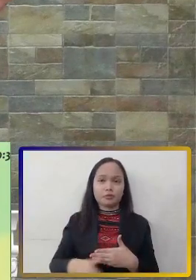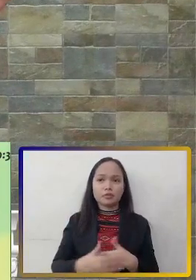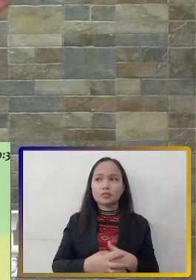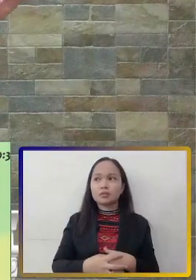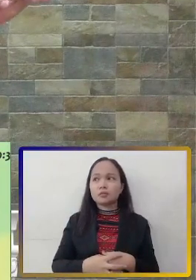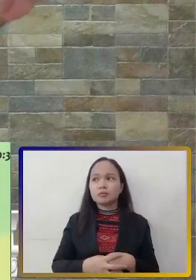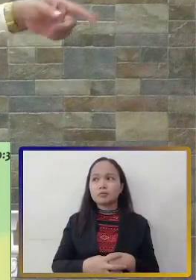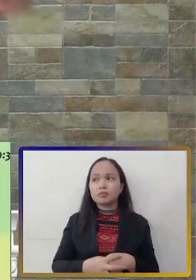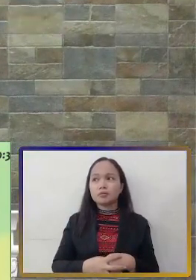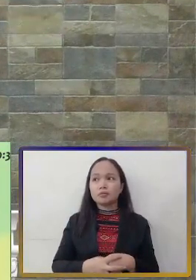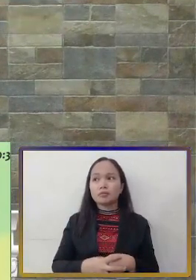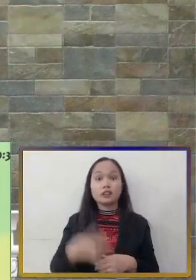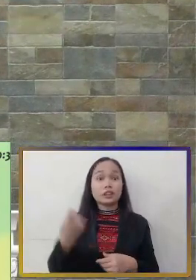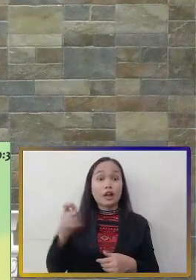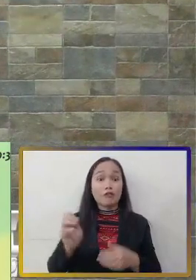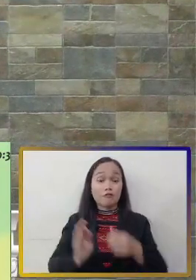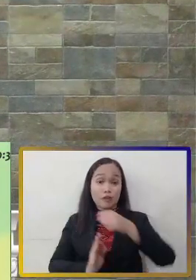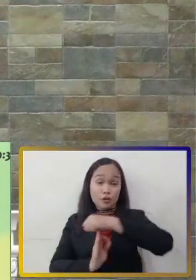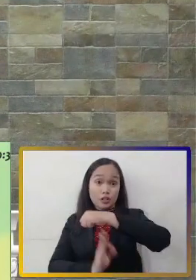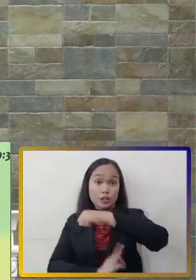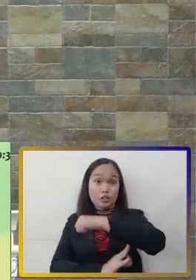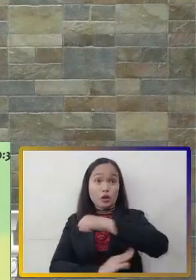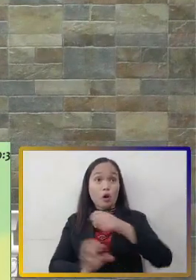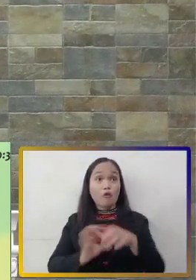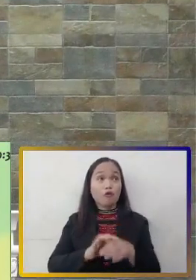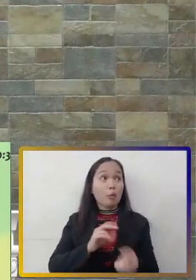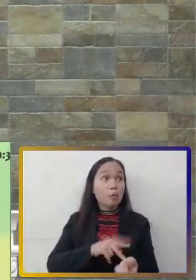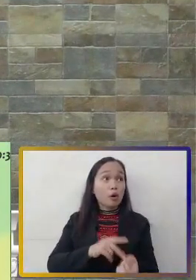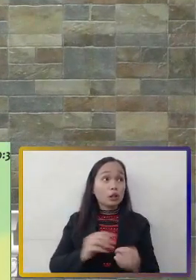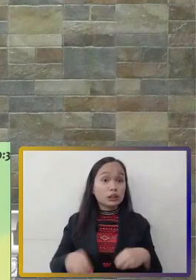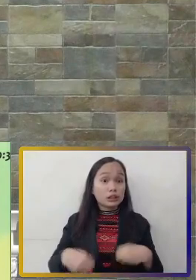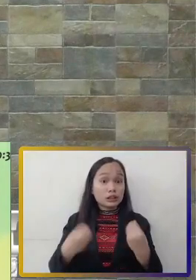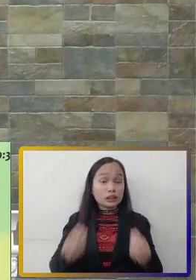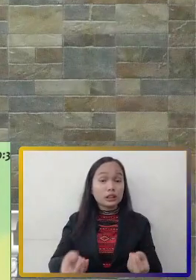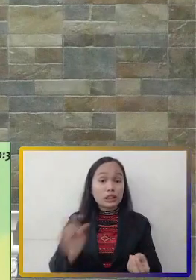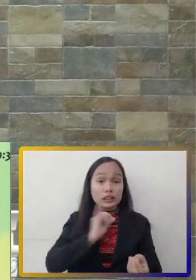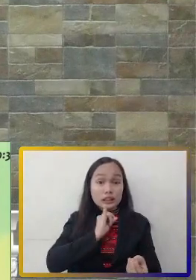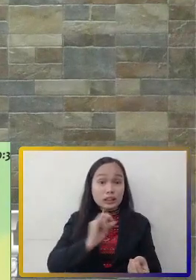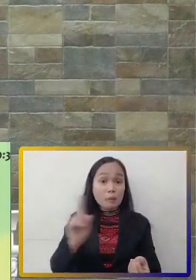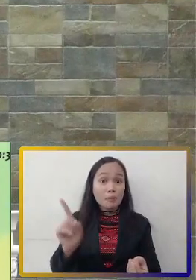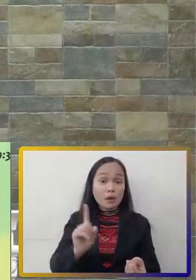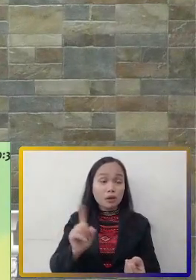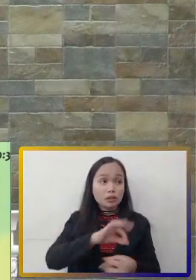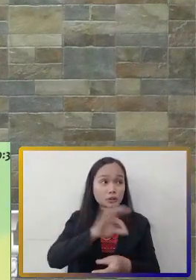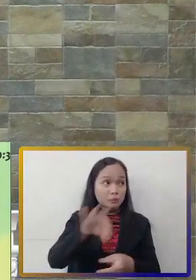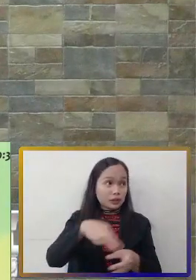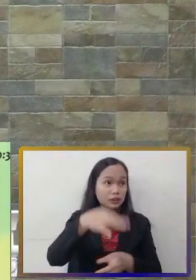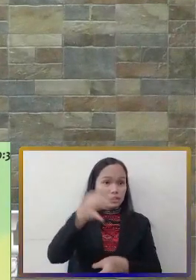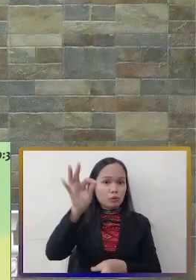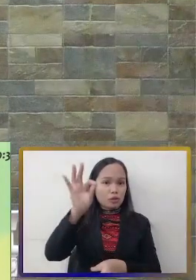mga kapatid, the foundation that the Apostle Paul was laid is a spiritual foundation.